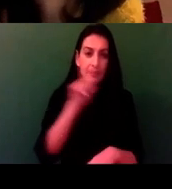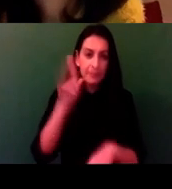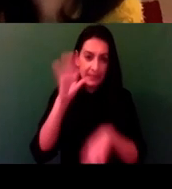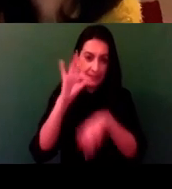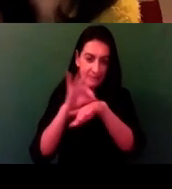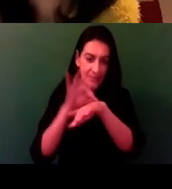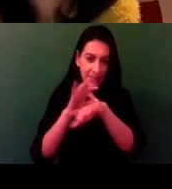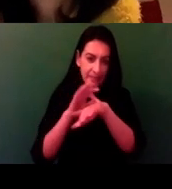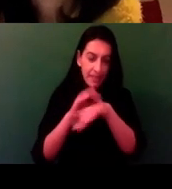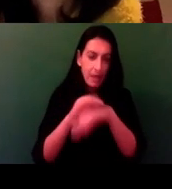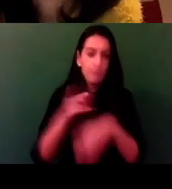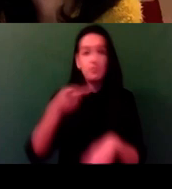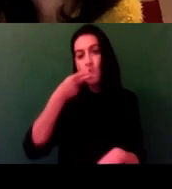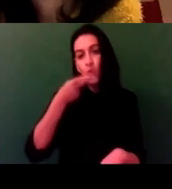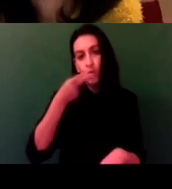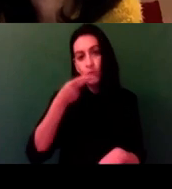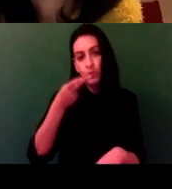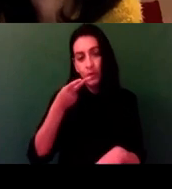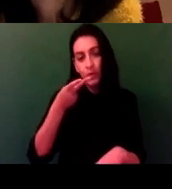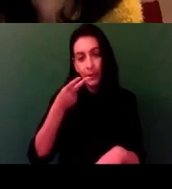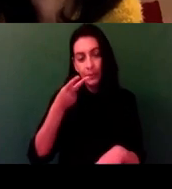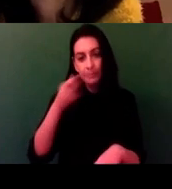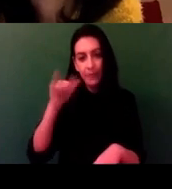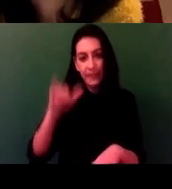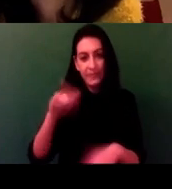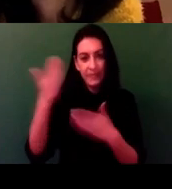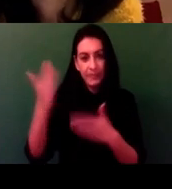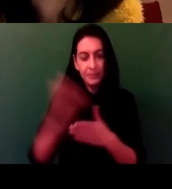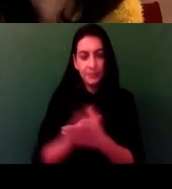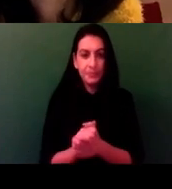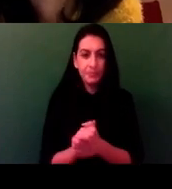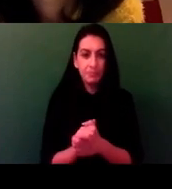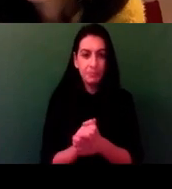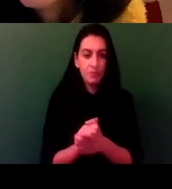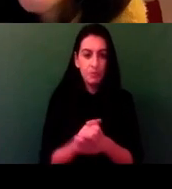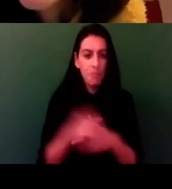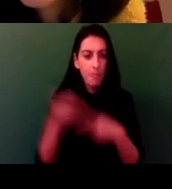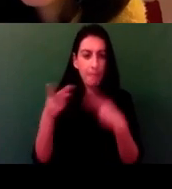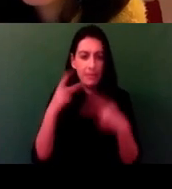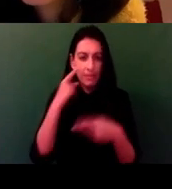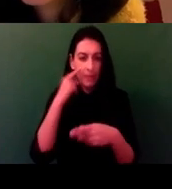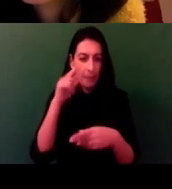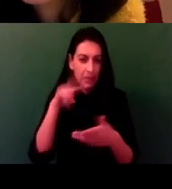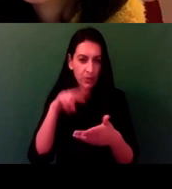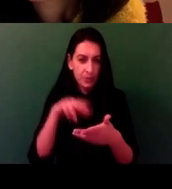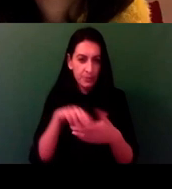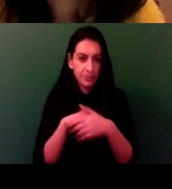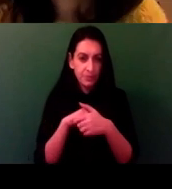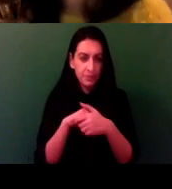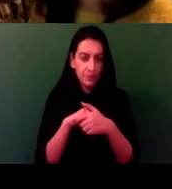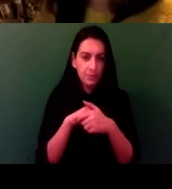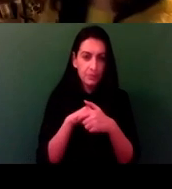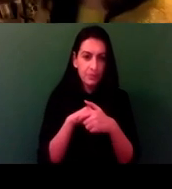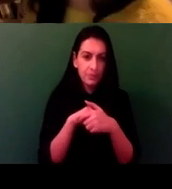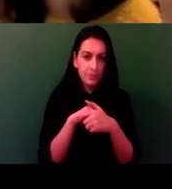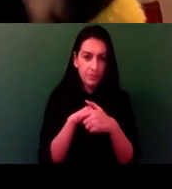sonra açalım sahneyi. Okumadığımız şey var mı diye bir bakacağım tekrar. Kamile Batur, biz tasarım